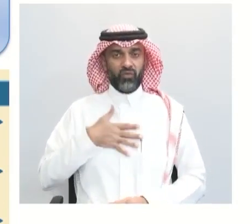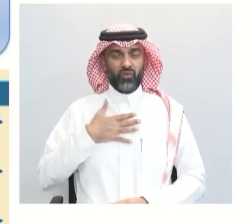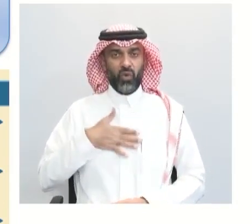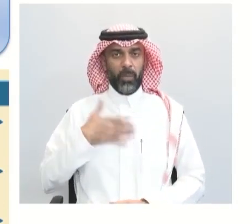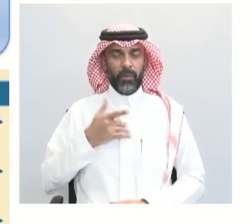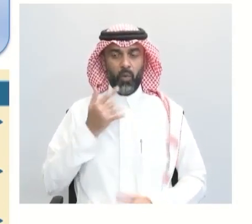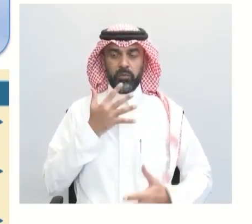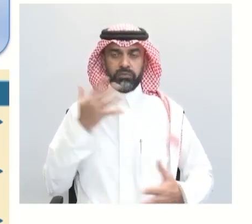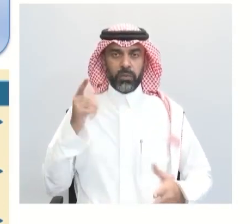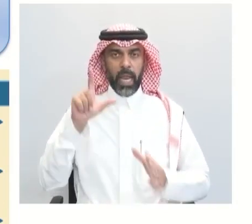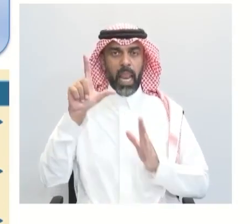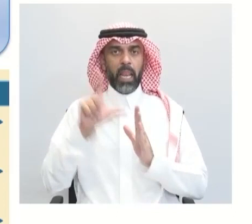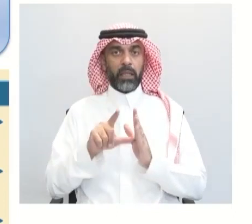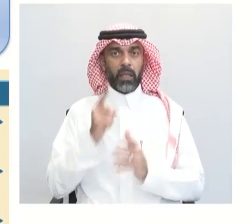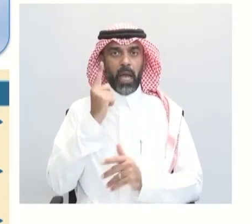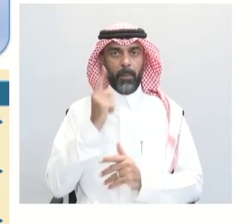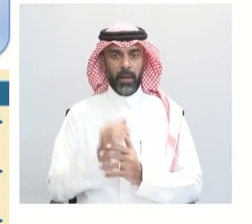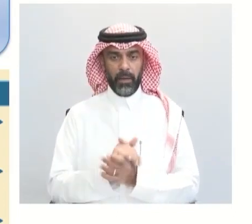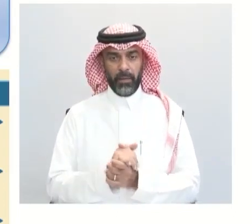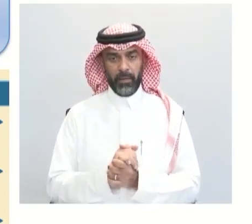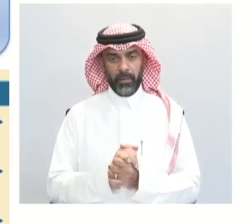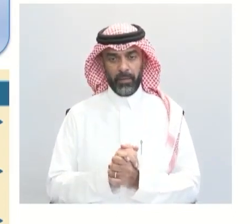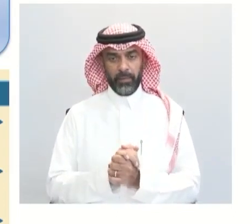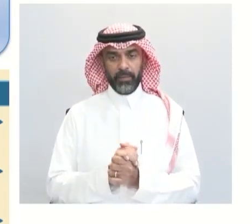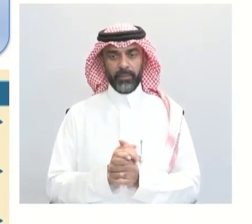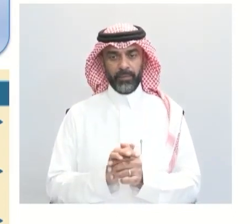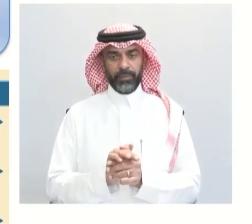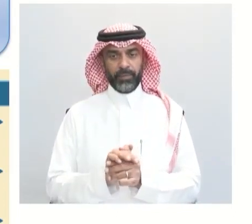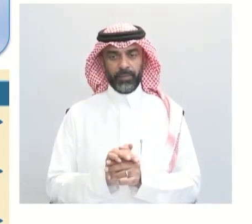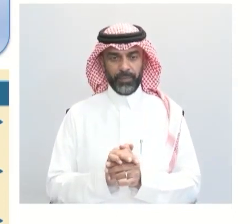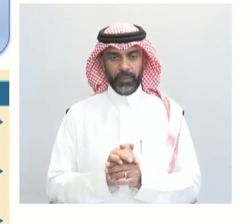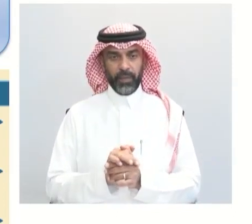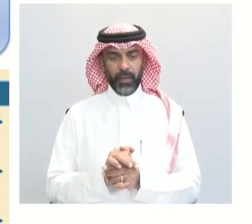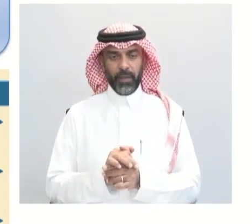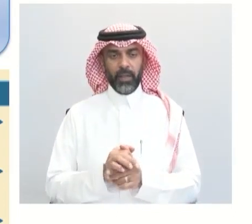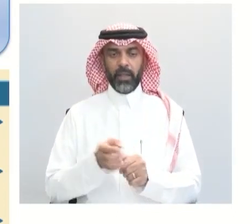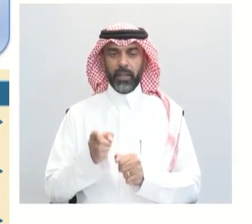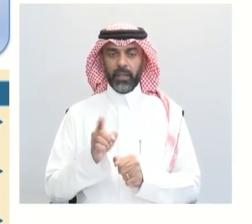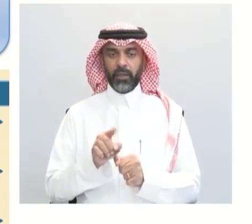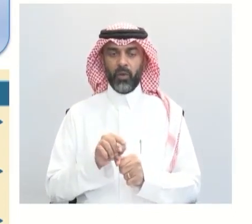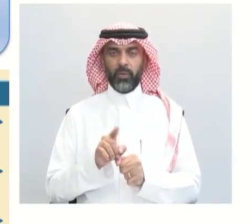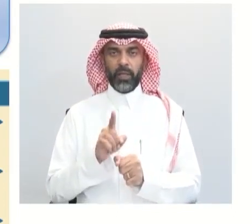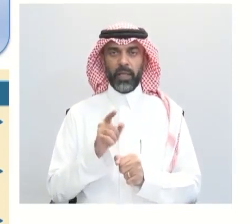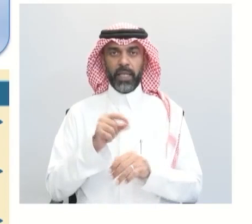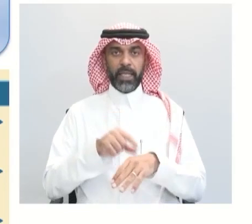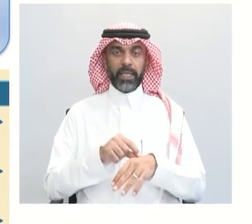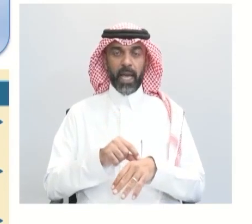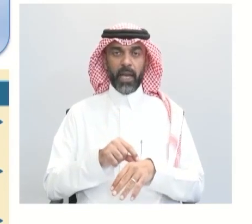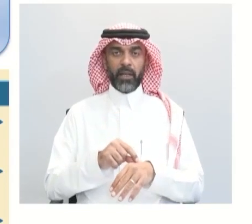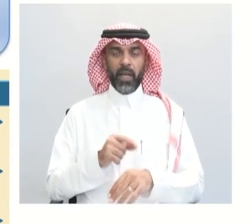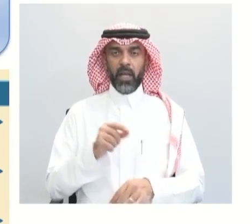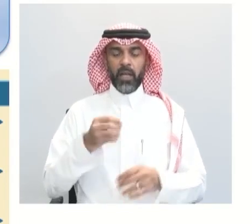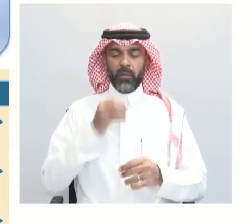التي تفرزها هذه الغدد ولكن هنا في هذه الحقيقه العلميه يذكر انه يوميا يفرز الانسان حوالي لتر من